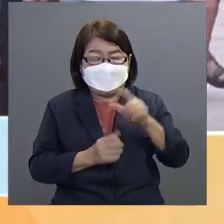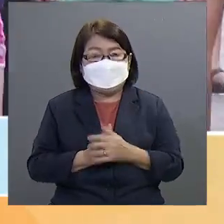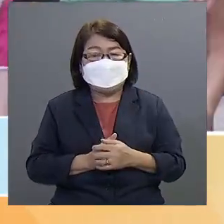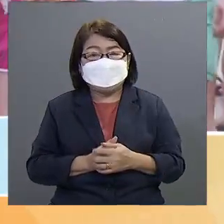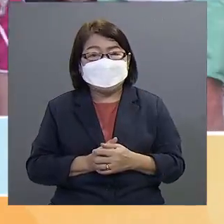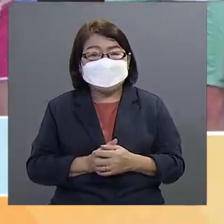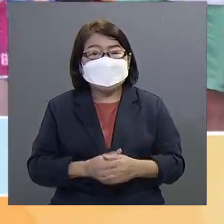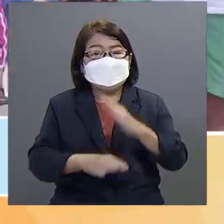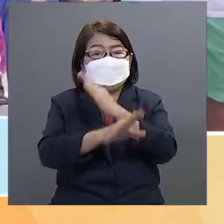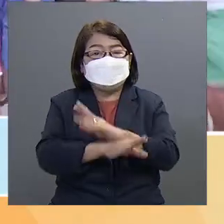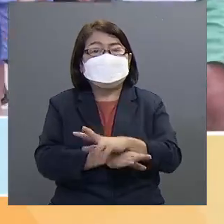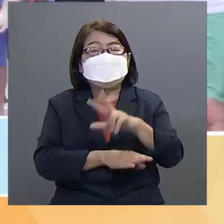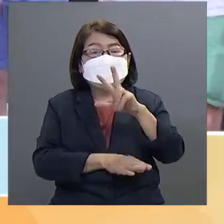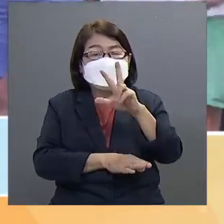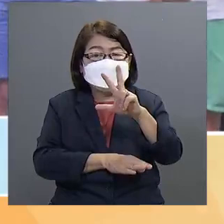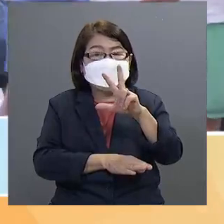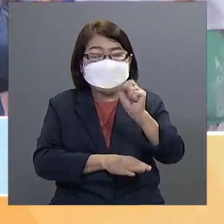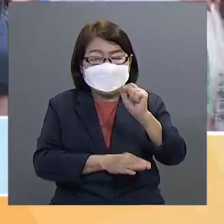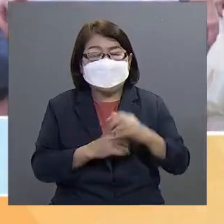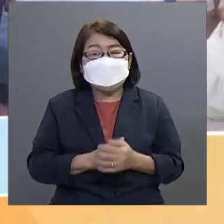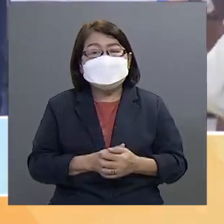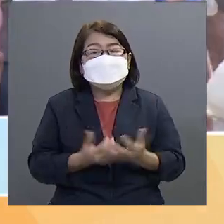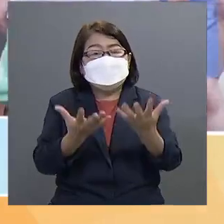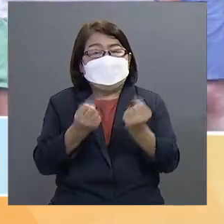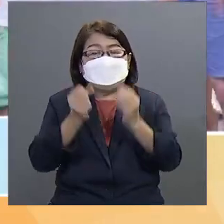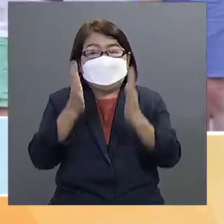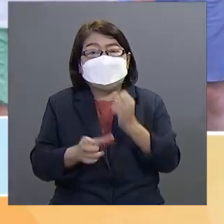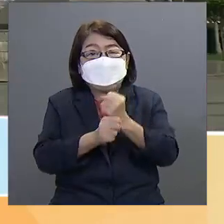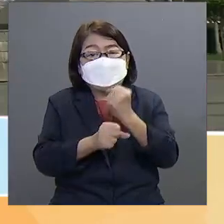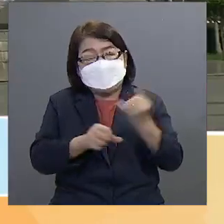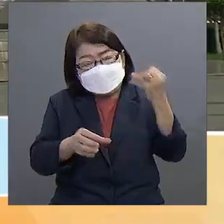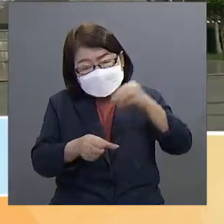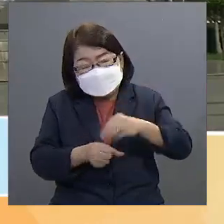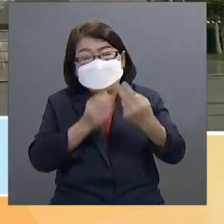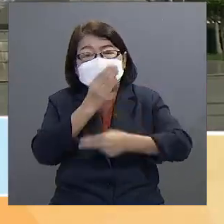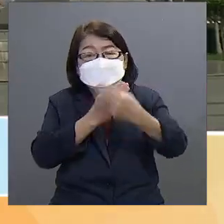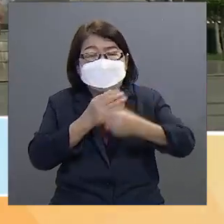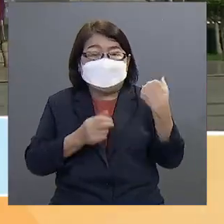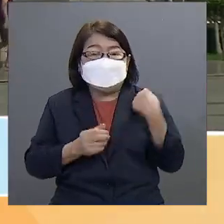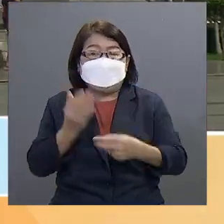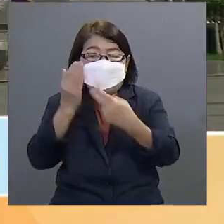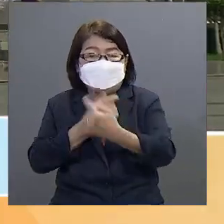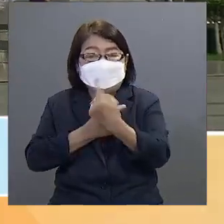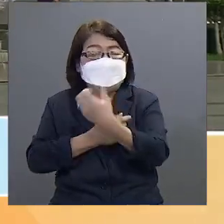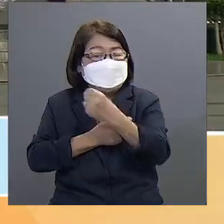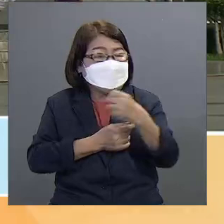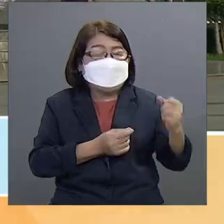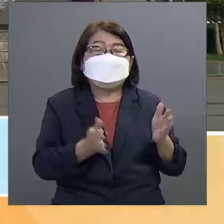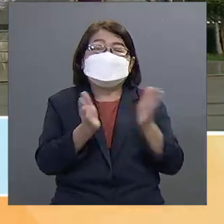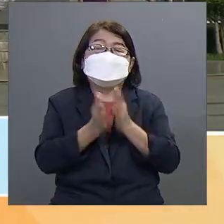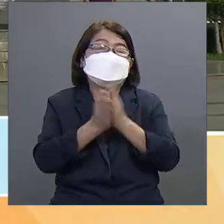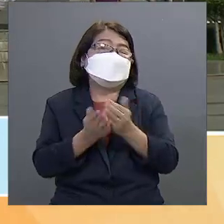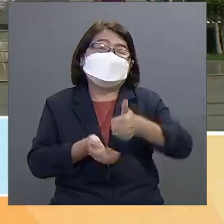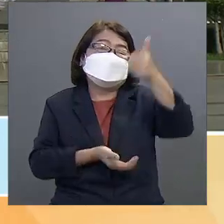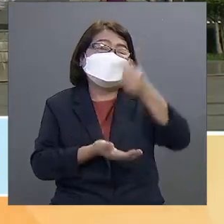กระตุ้นทันทีนะครับก่อให้เกิดการจ้างงานต่ำๆแล้วเนี่ยนะครับรายละ10คนเนี่ยก็เป็นล้านครอบครัวมีงานทำทันทีเป็นการสร้างงานสร้างอา